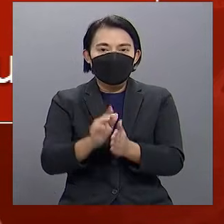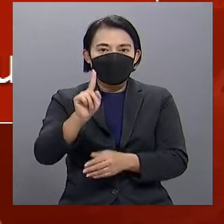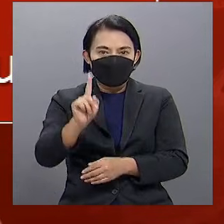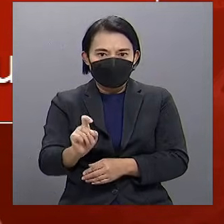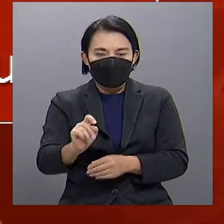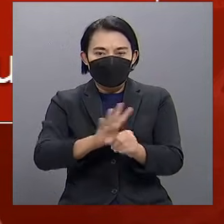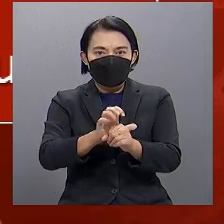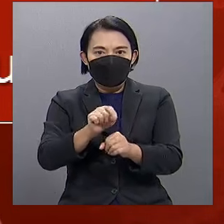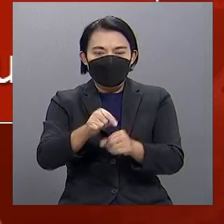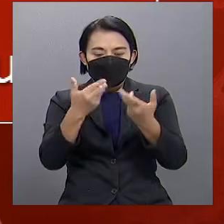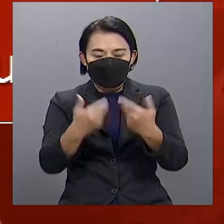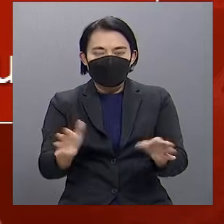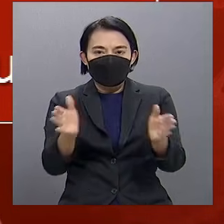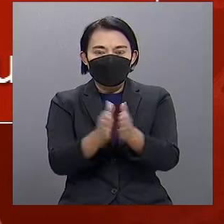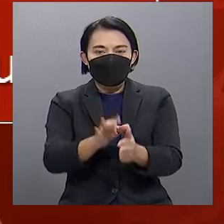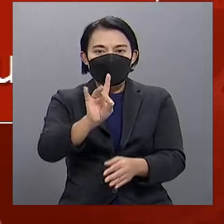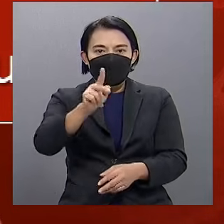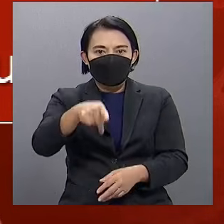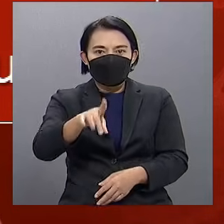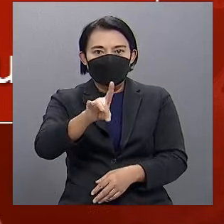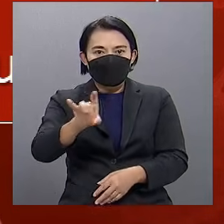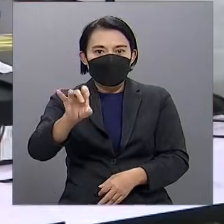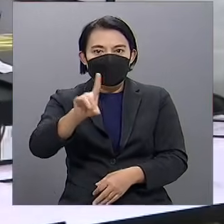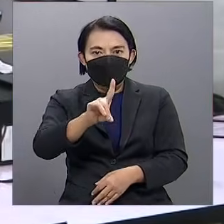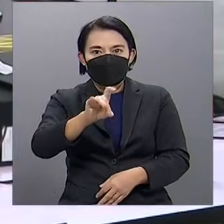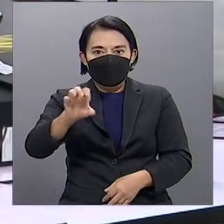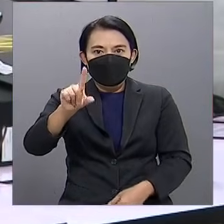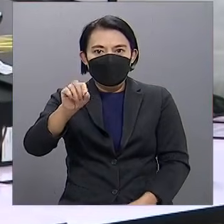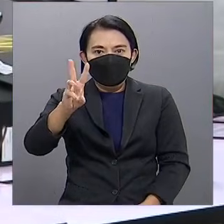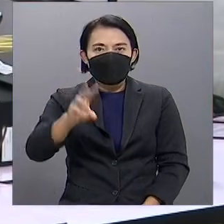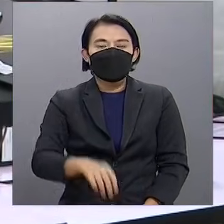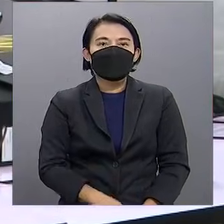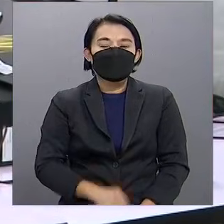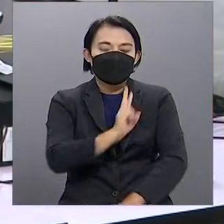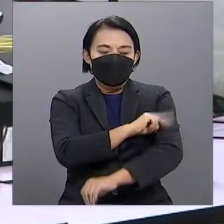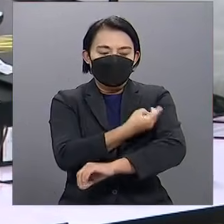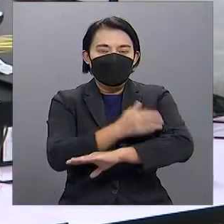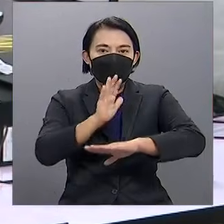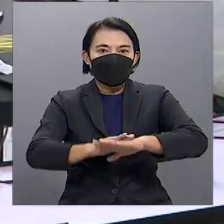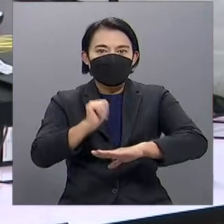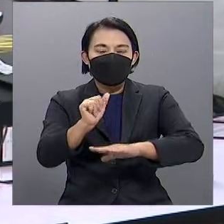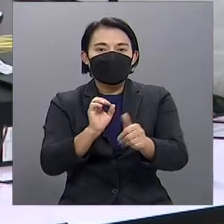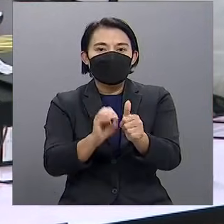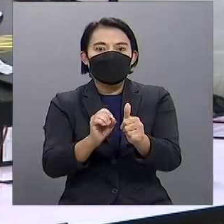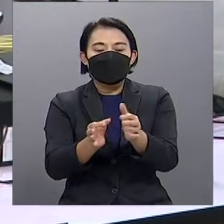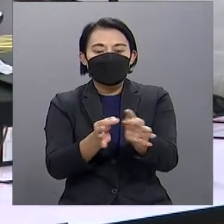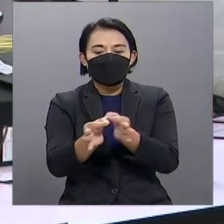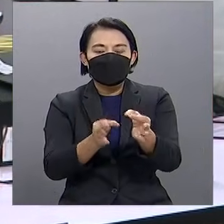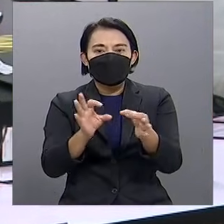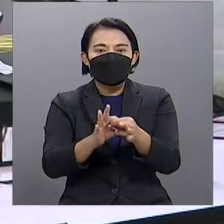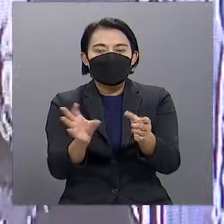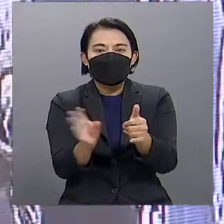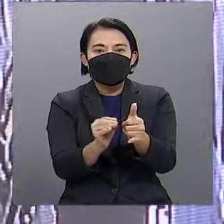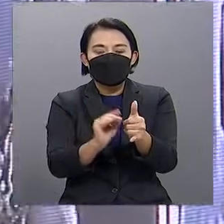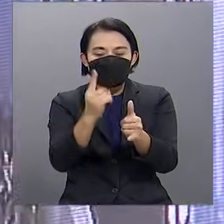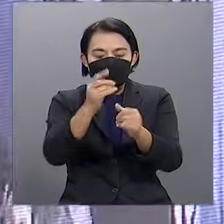แล้ว 8,826 คนค่ะแพทย์ผู้เชี่ยวชาญชี้ว่าการเปรียบเทียบตัวเลขผู้ติดเชื้อรายใหม่กับผู้ที่หายป่ว